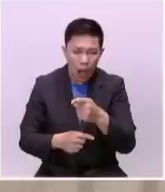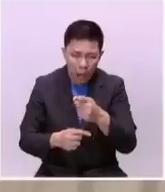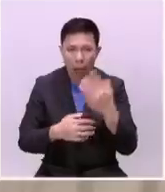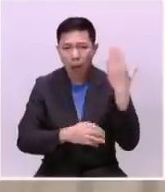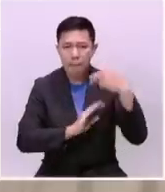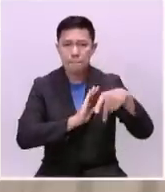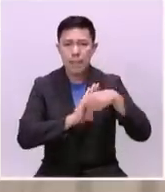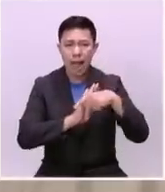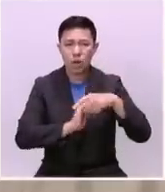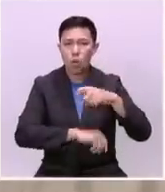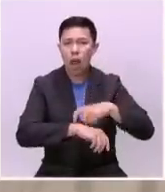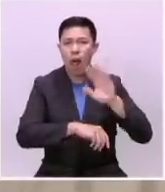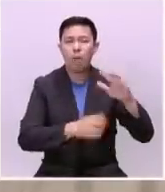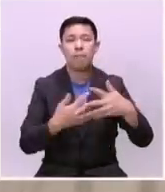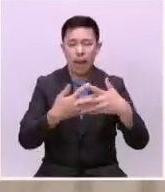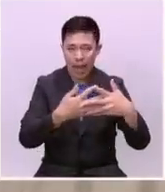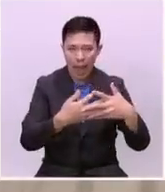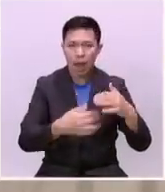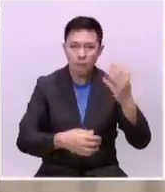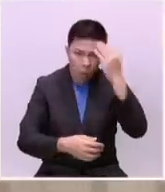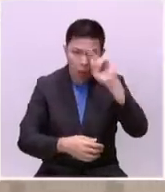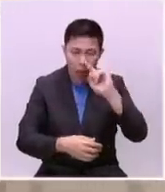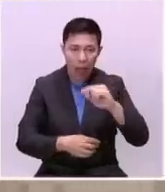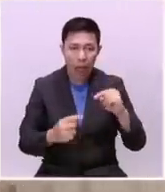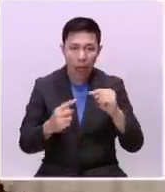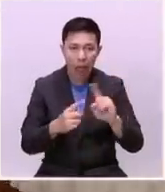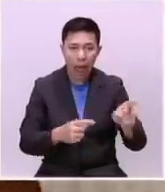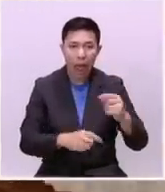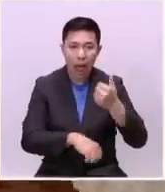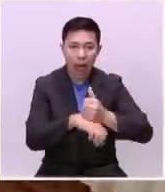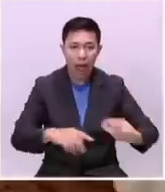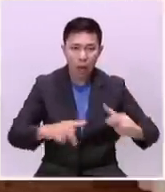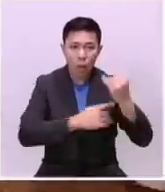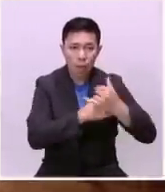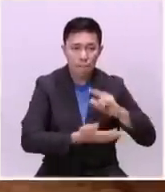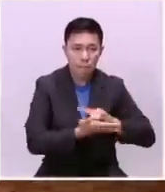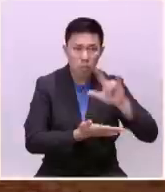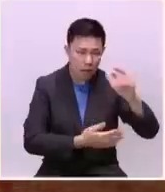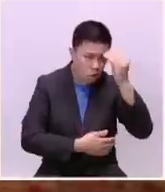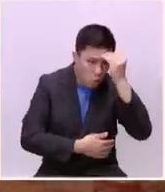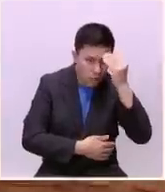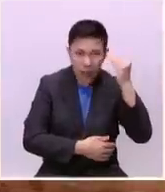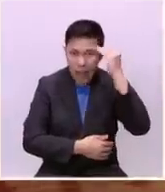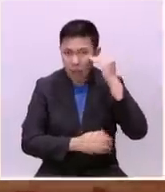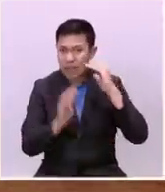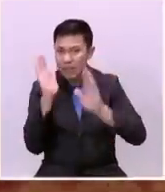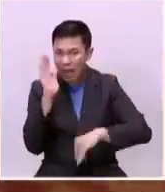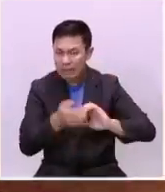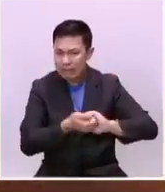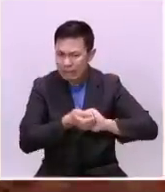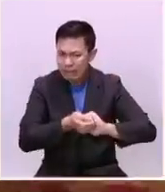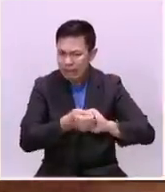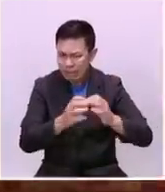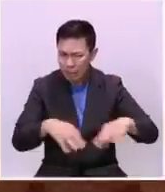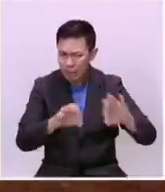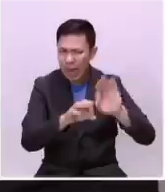บดีที่ผ่านมาตามเวลาท้องถิ่นค่ะมีขึ้นหลังจากที่นายบลิงเคนเนี่ยไปเดินทางเยือนญี่ปุ่นแล้วก็เกาหลีใต้พันธมิตรที่สำคัญของสหรั